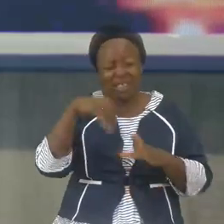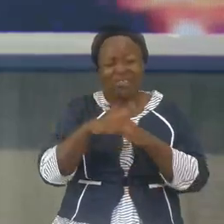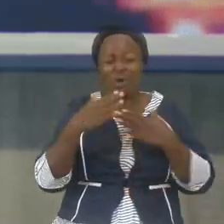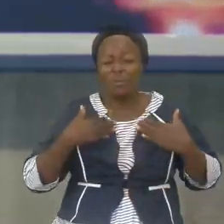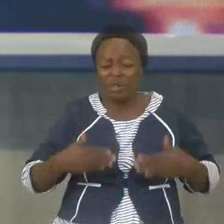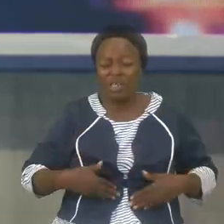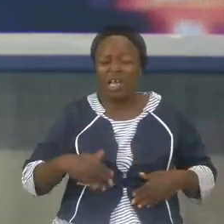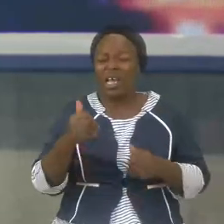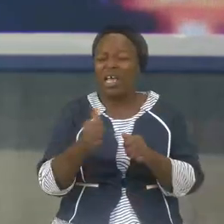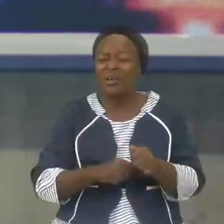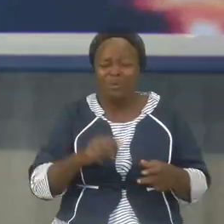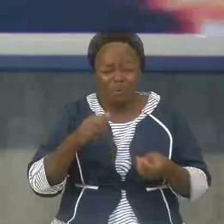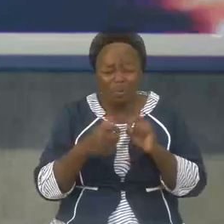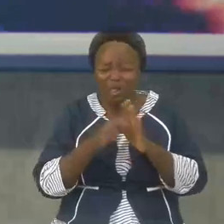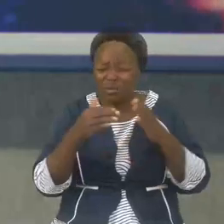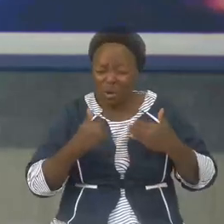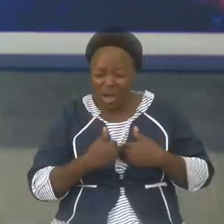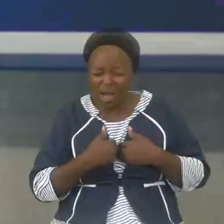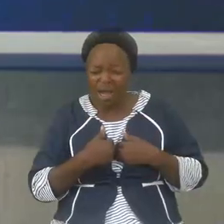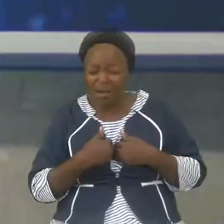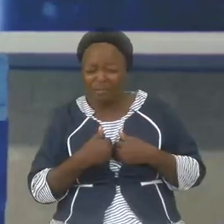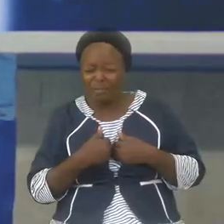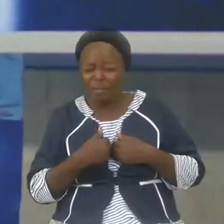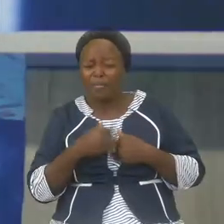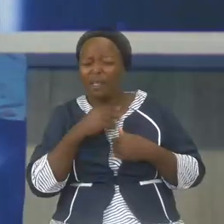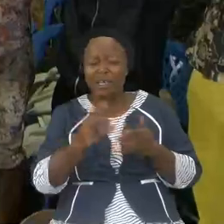votre corps, toute douleur que vous avez,